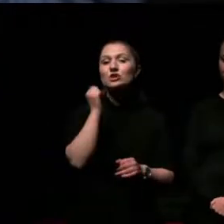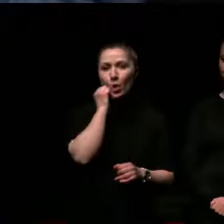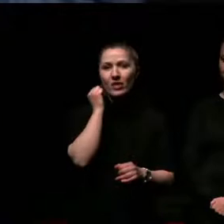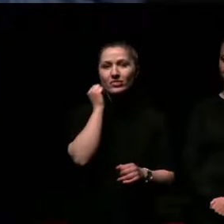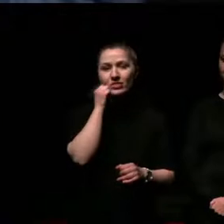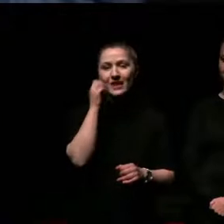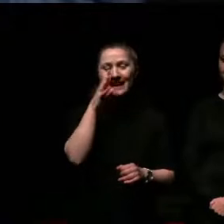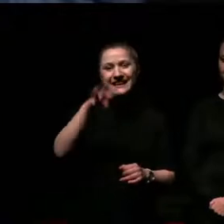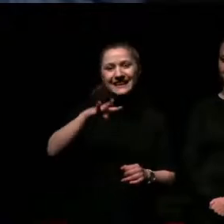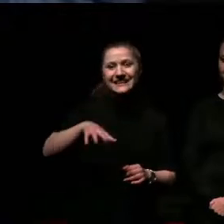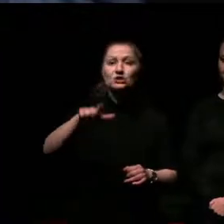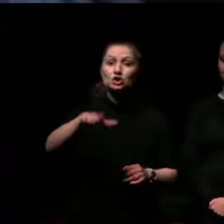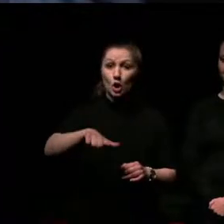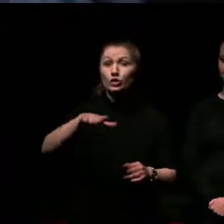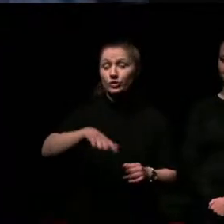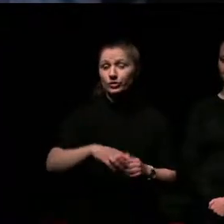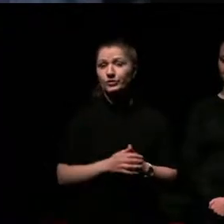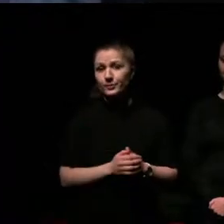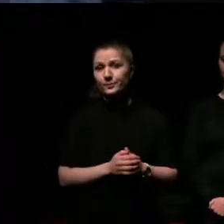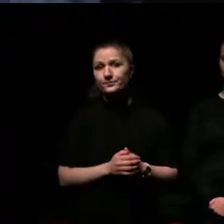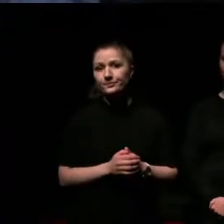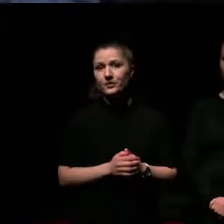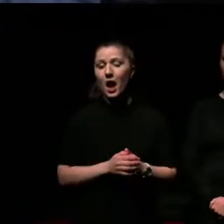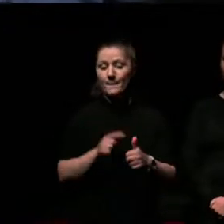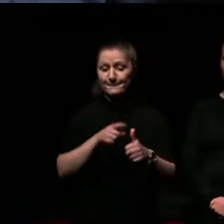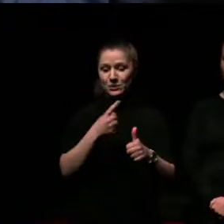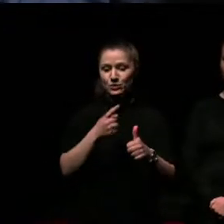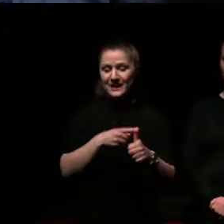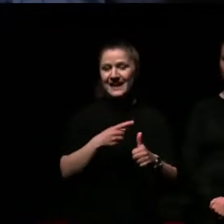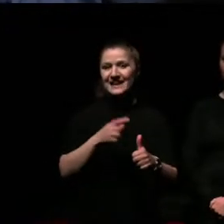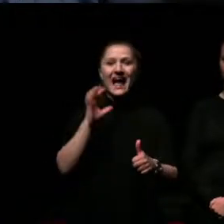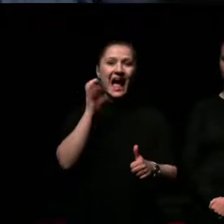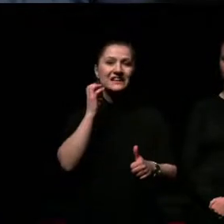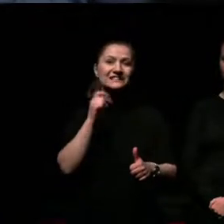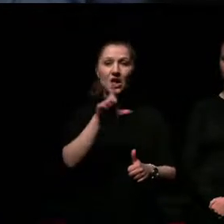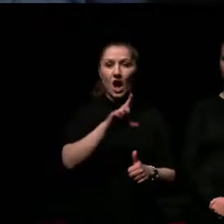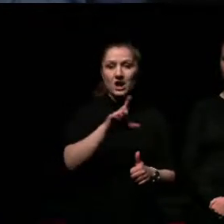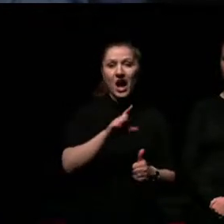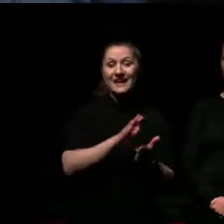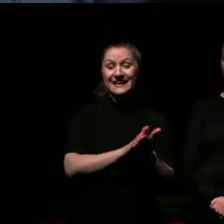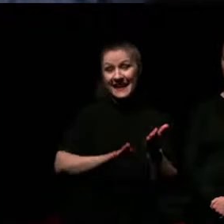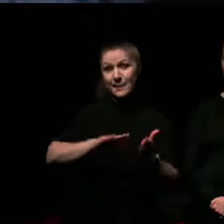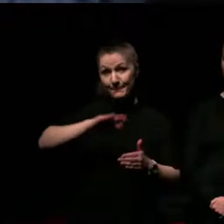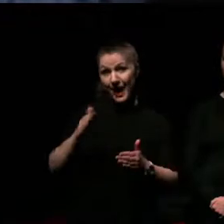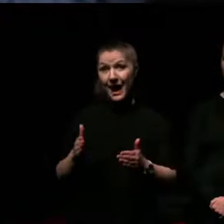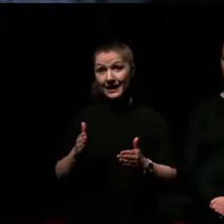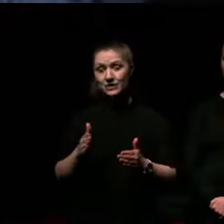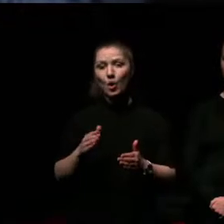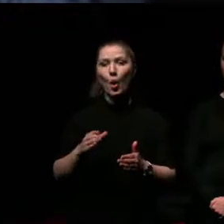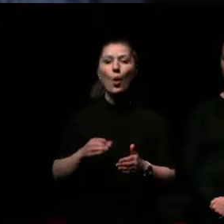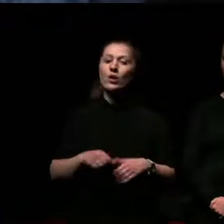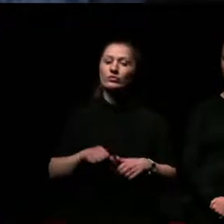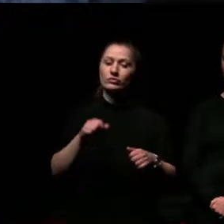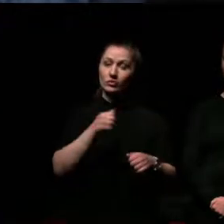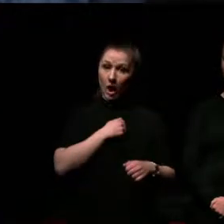Trondheim i 1917 av pionerer som Else Laula Renberg og Daniel